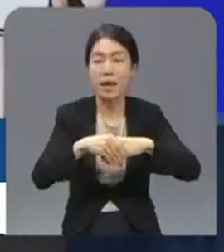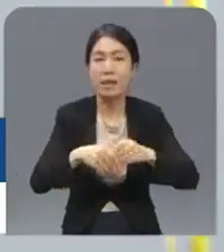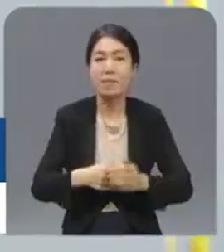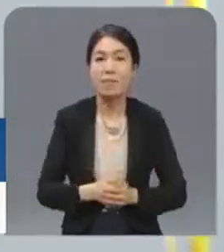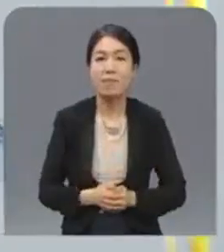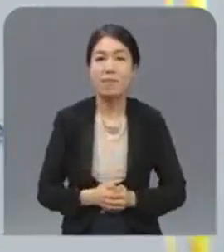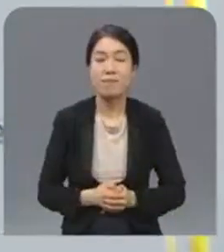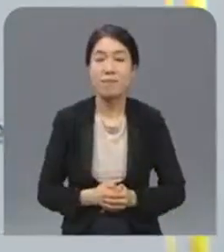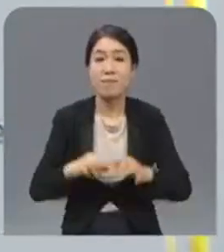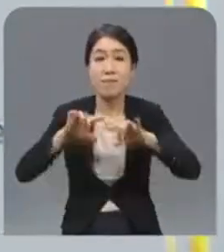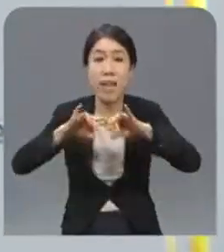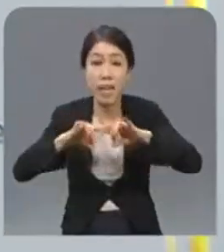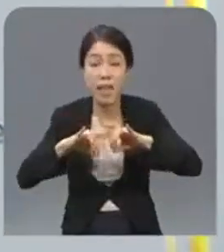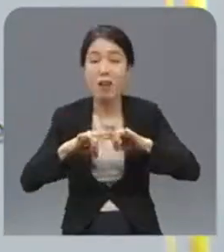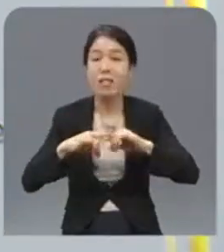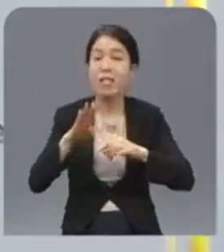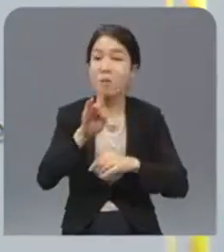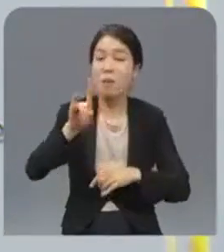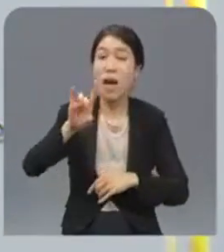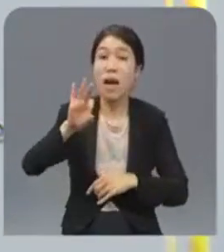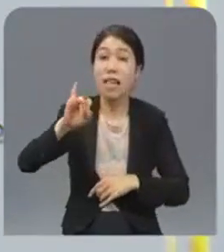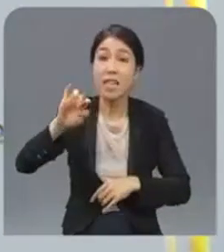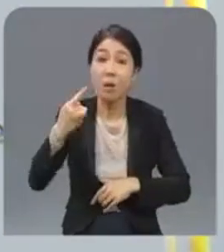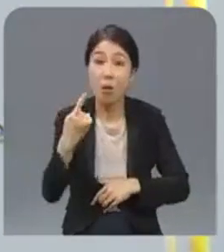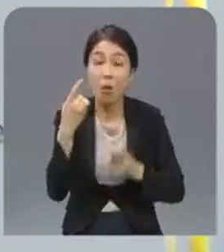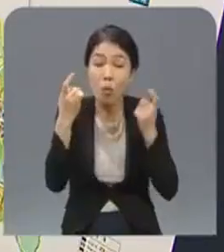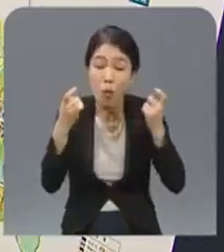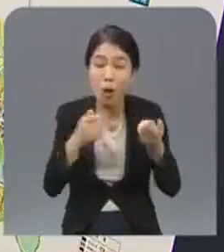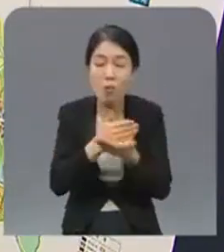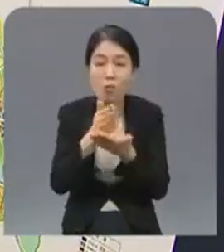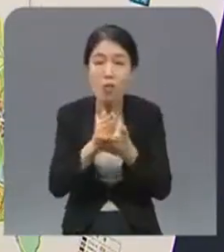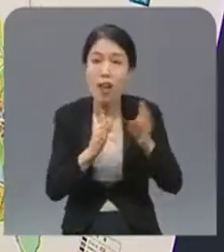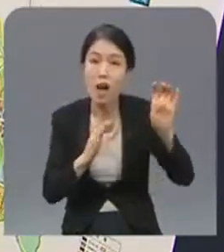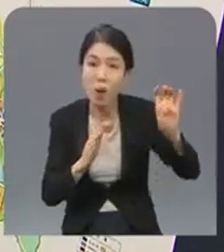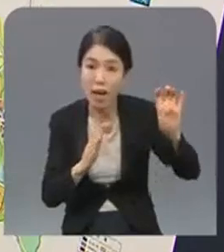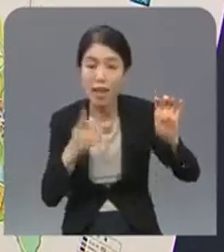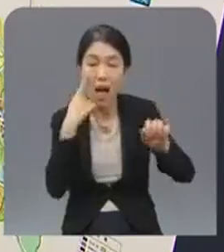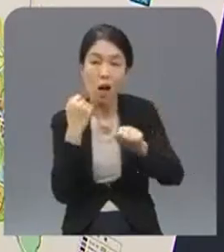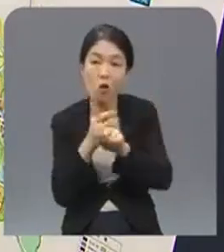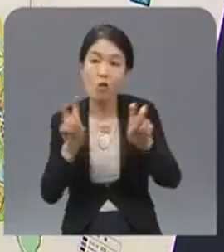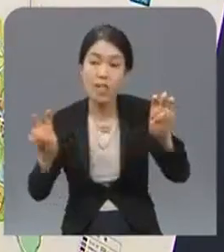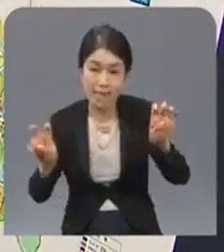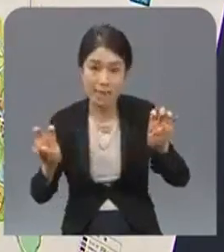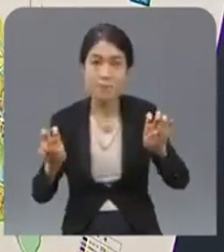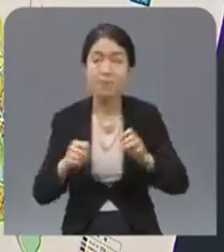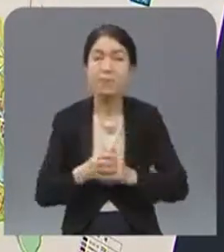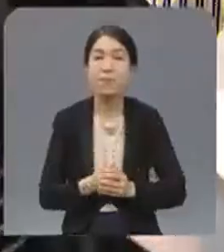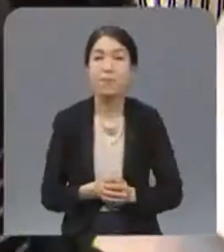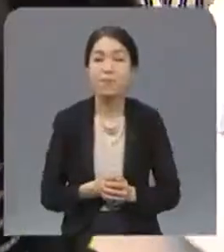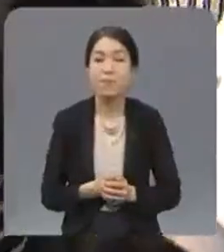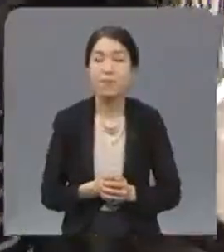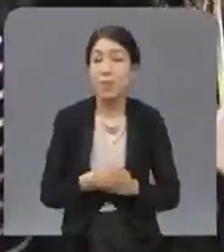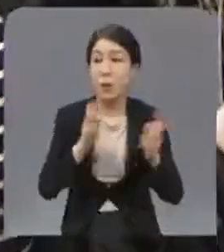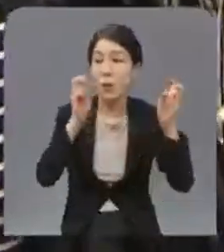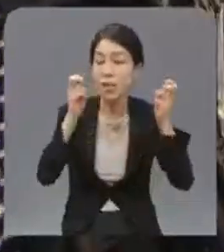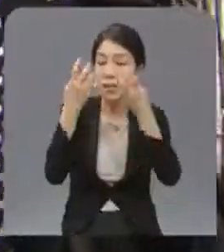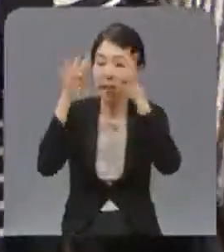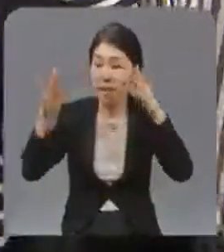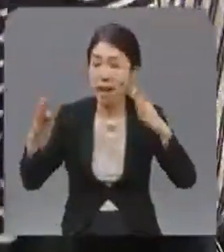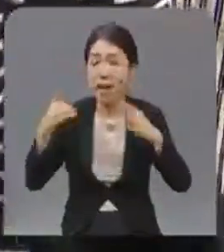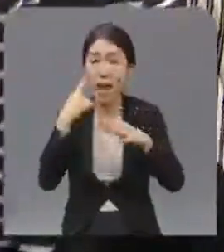했습니다. 에너지와 바이오, 관광 분야 업체 40곳과 연구기관 20여 곳입니다. 업체들은